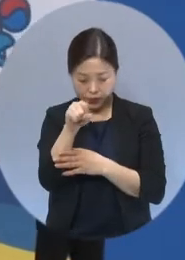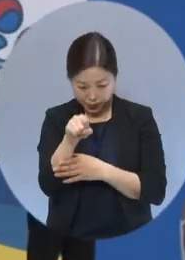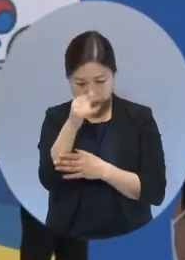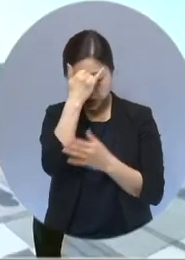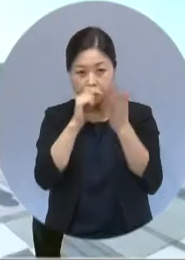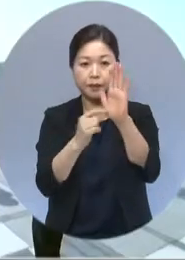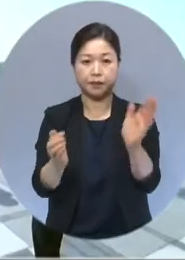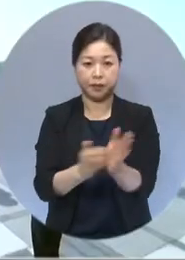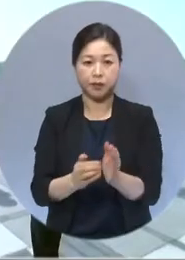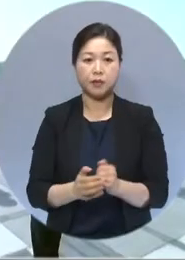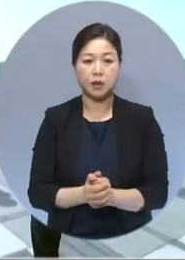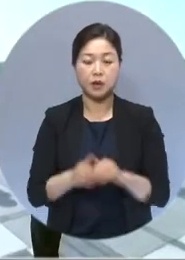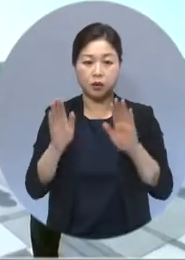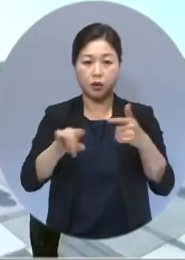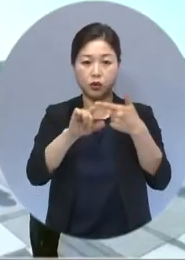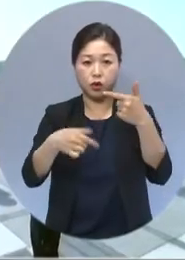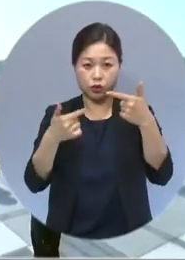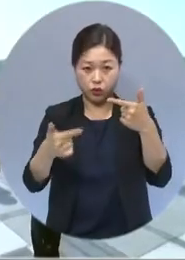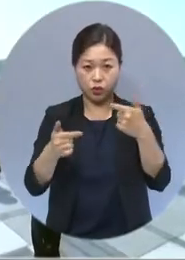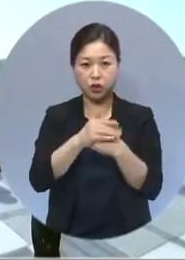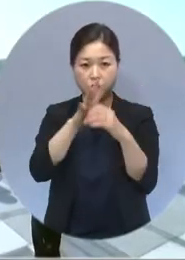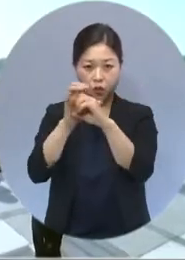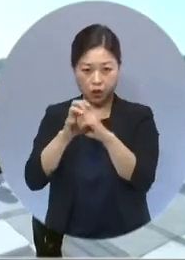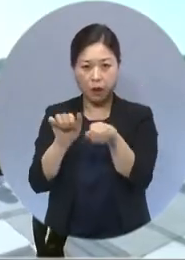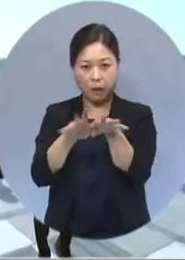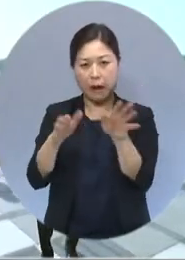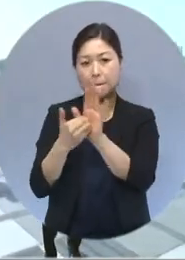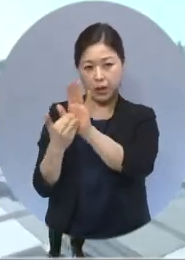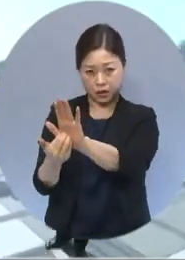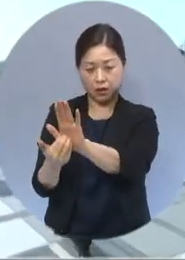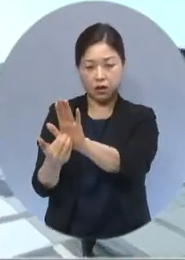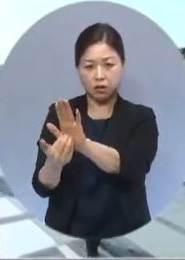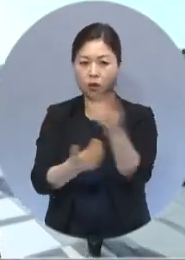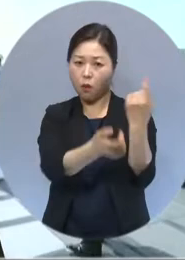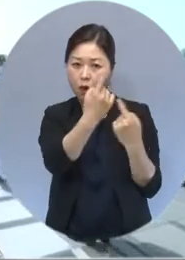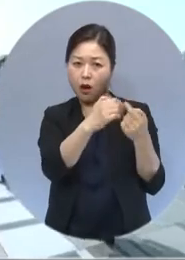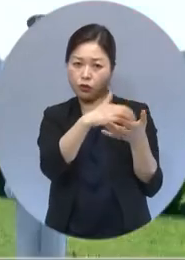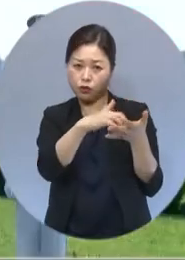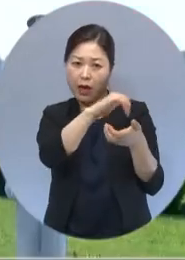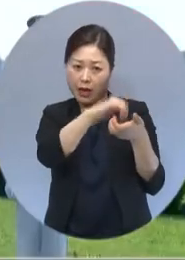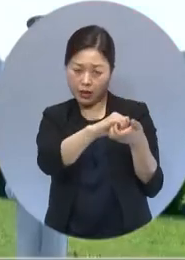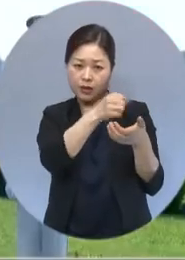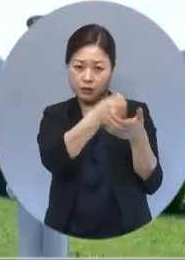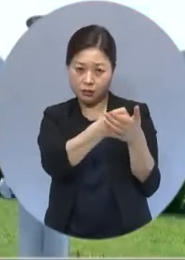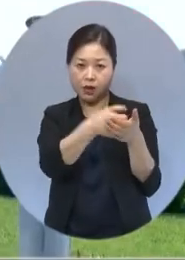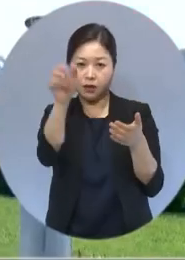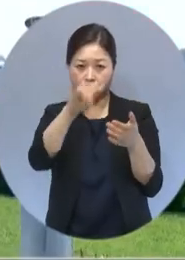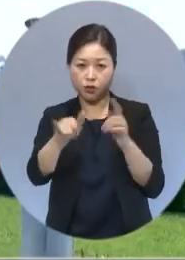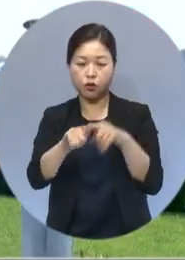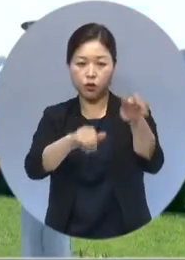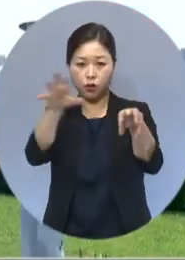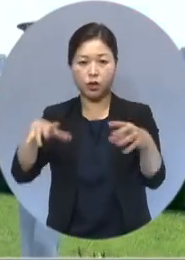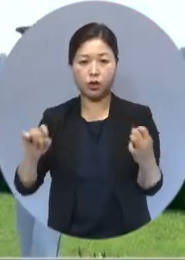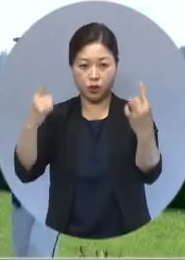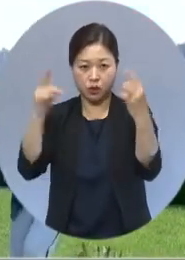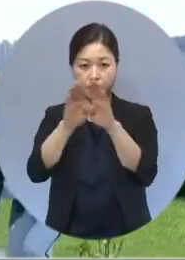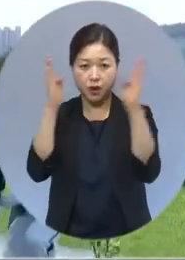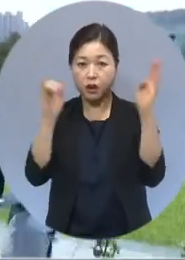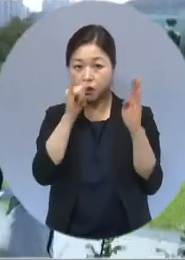현충일 추념식은 코로나 확산 방지를 위해 제한된 인원이 참석해 전국 각지에서 동시에 열렸고